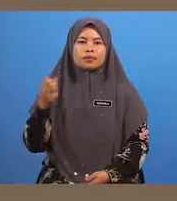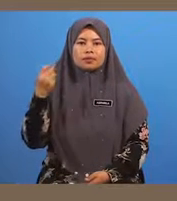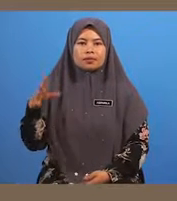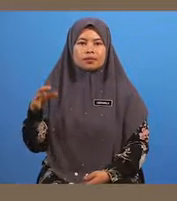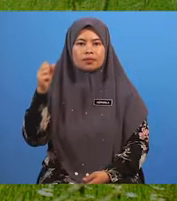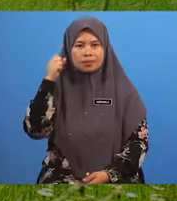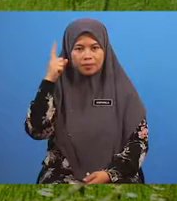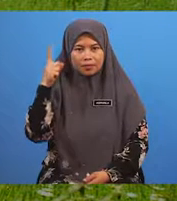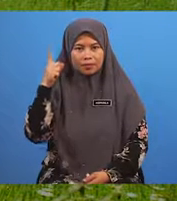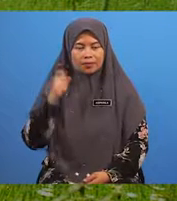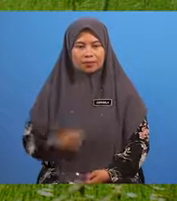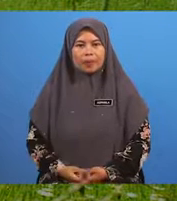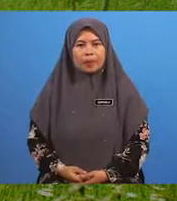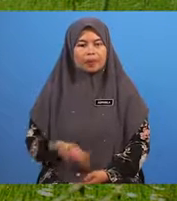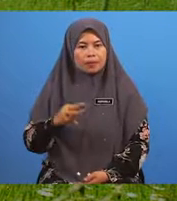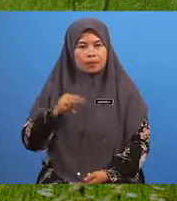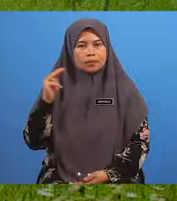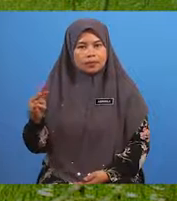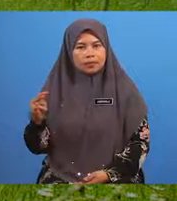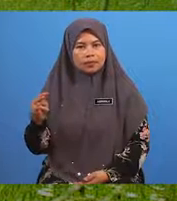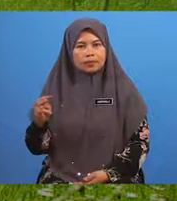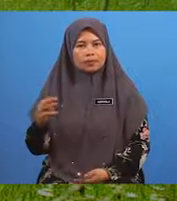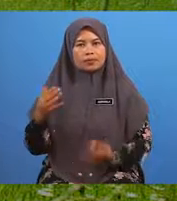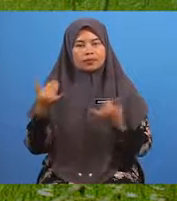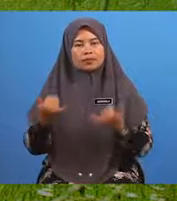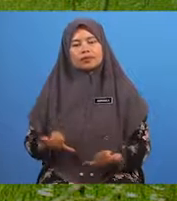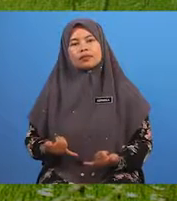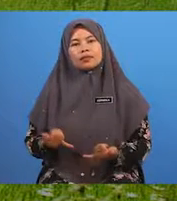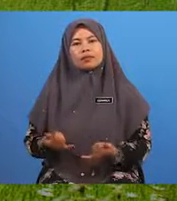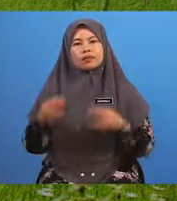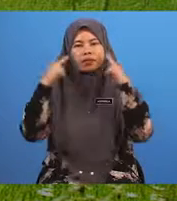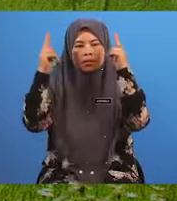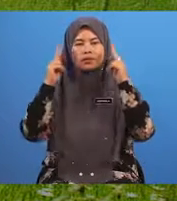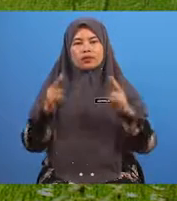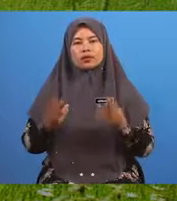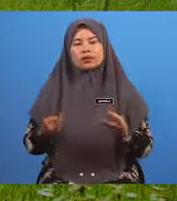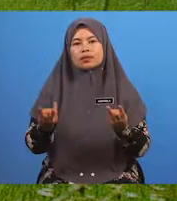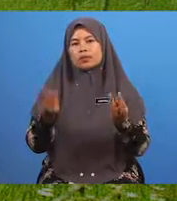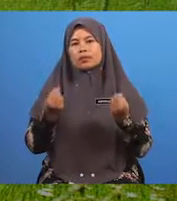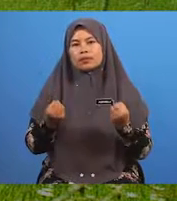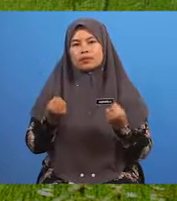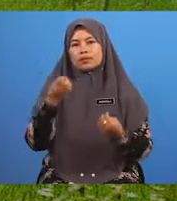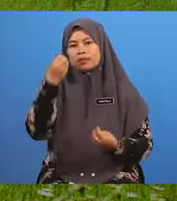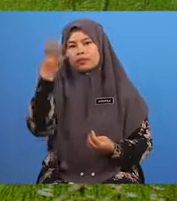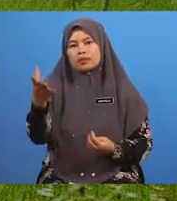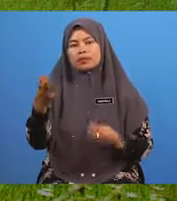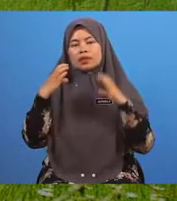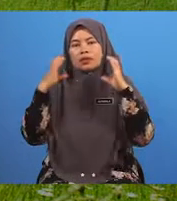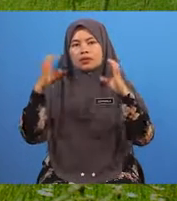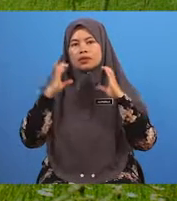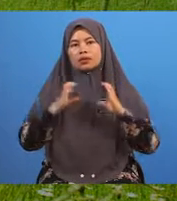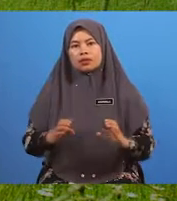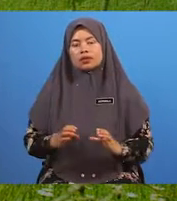Alhamdulillah. Murid-murid, di bawah subtopik ini, ustazah ingin menyentuh sedikit tentang teknik menjawab soalan SPM